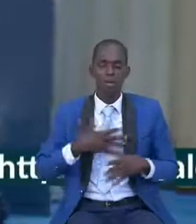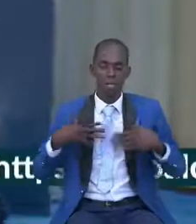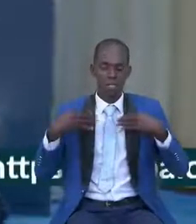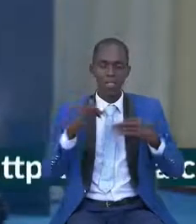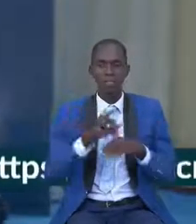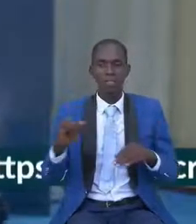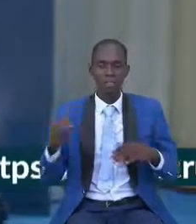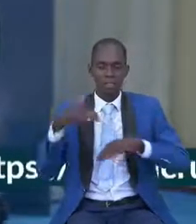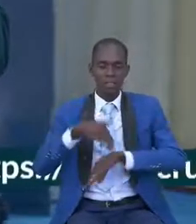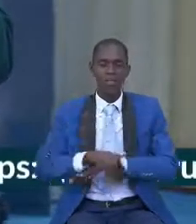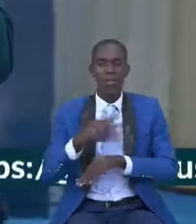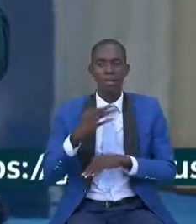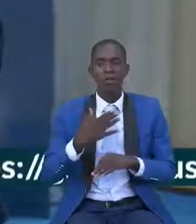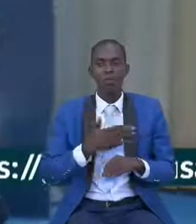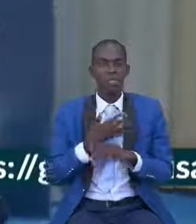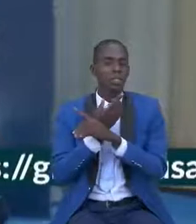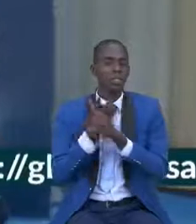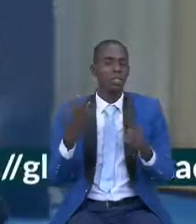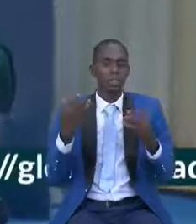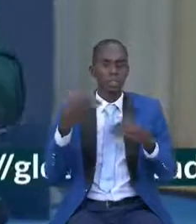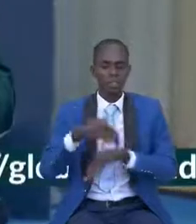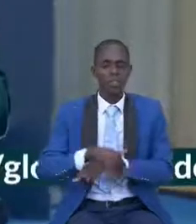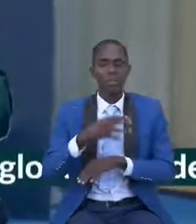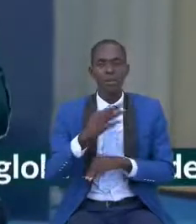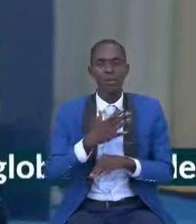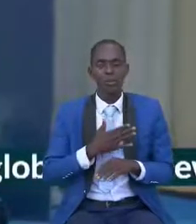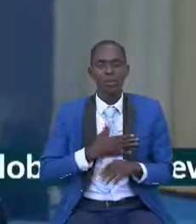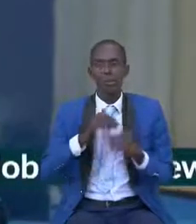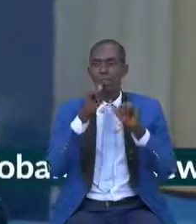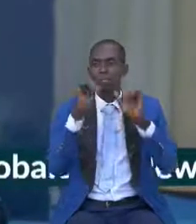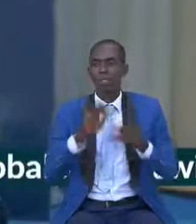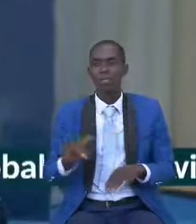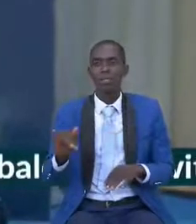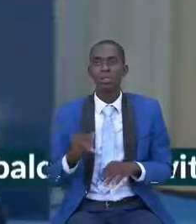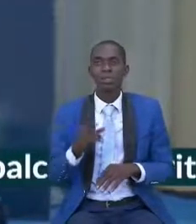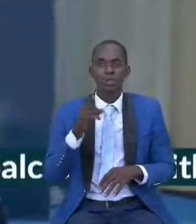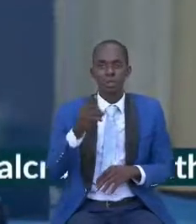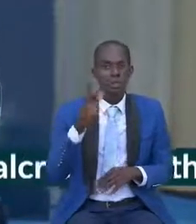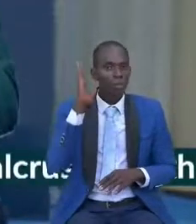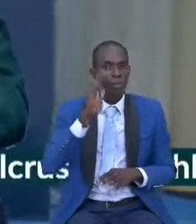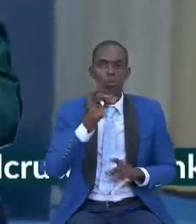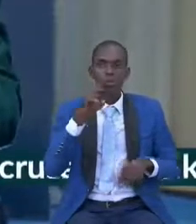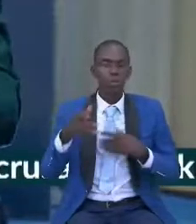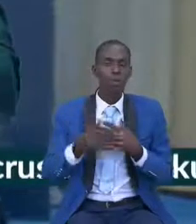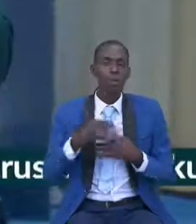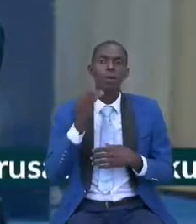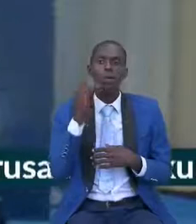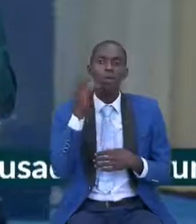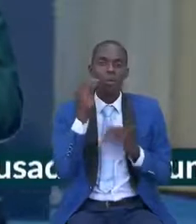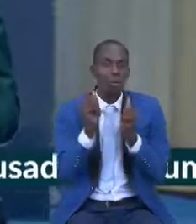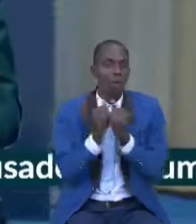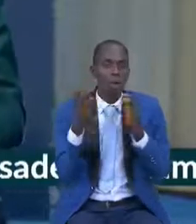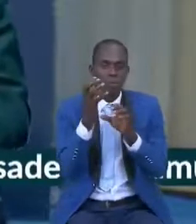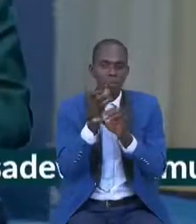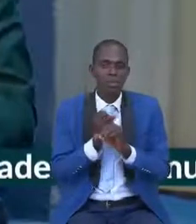C'est la nuit de ma guérison, c'est ma nuit de délivrance, c'est ma nuit de bénédiction. Tu ne repartiras